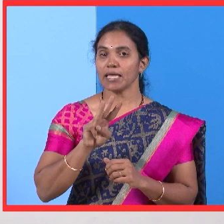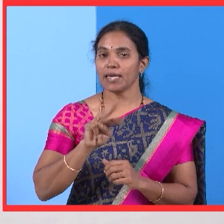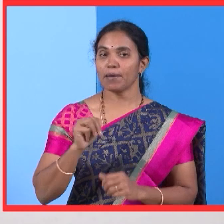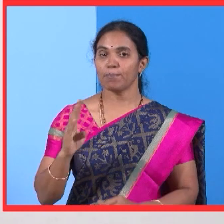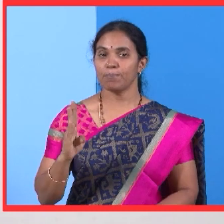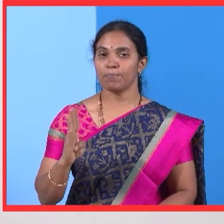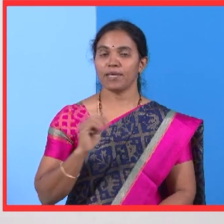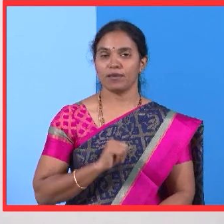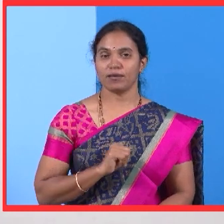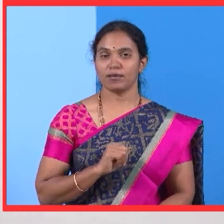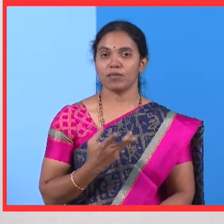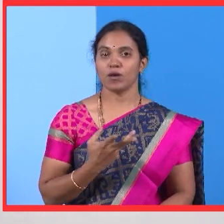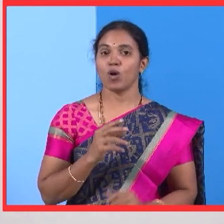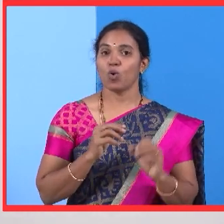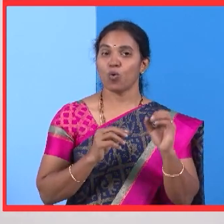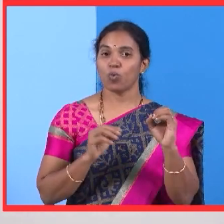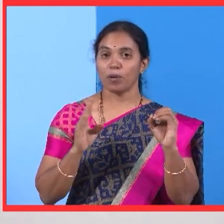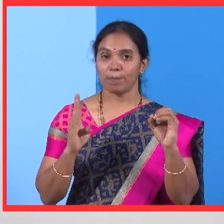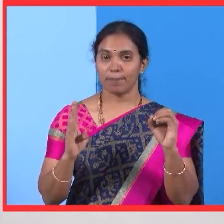காணுவதற்கு ஓபி